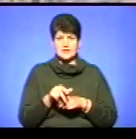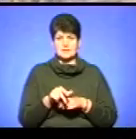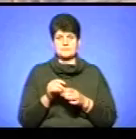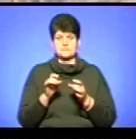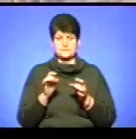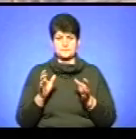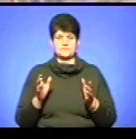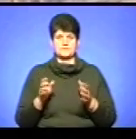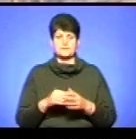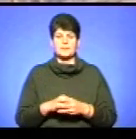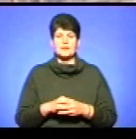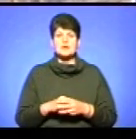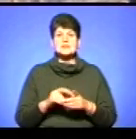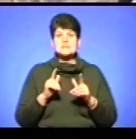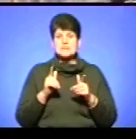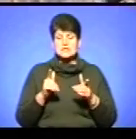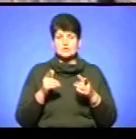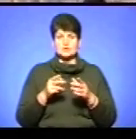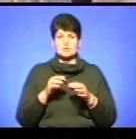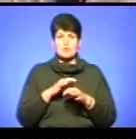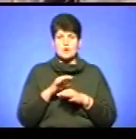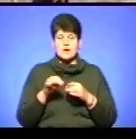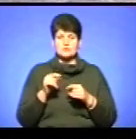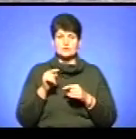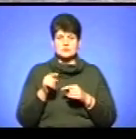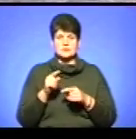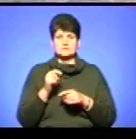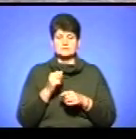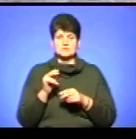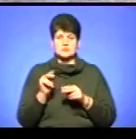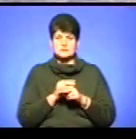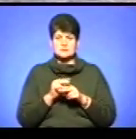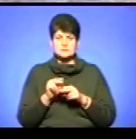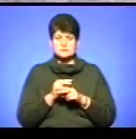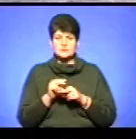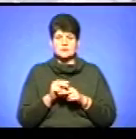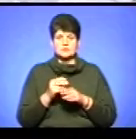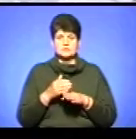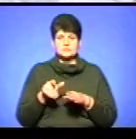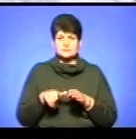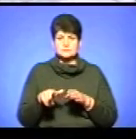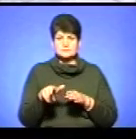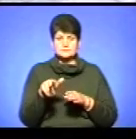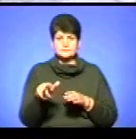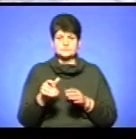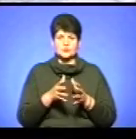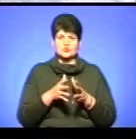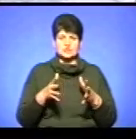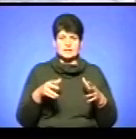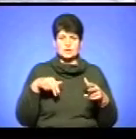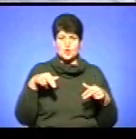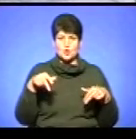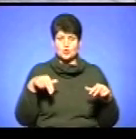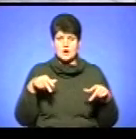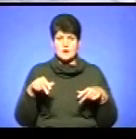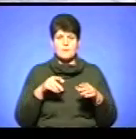ритуальний. Зазначу, згідно з проєктом на вулиці Чорновола реконструювали проїзну частину, розширили тротуар, комунальні служби міста повністю